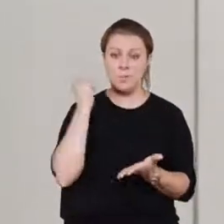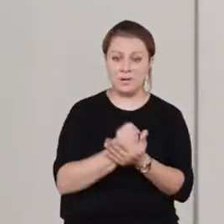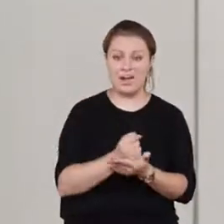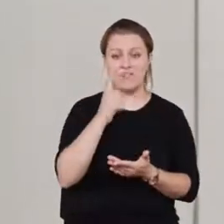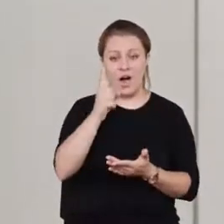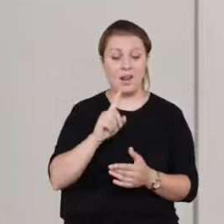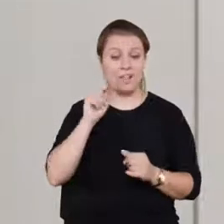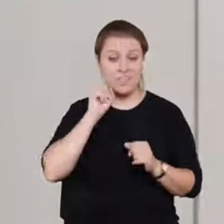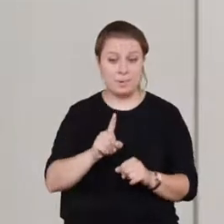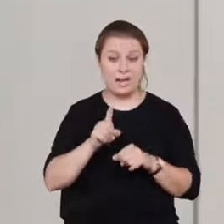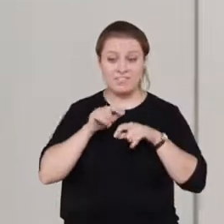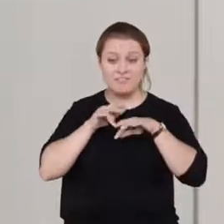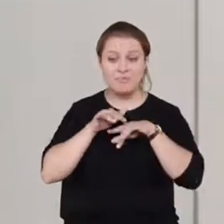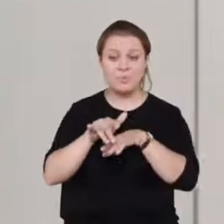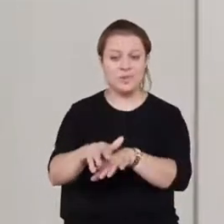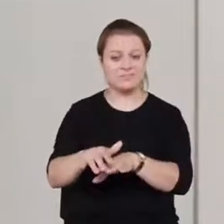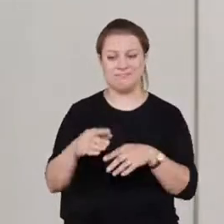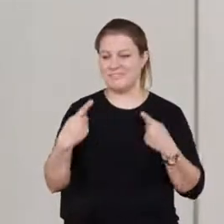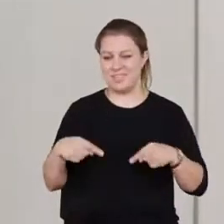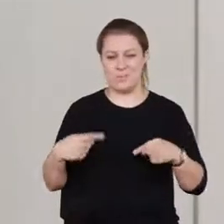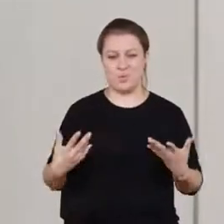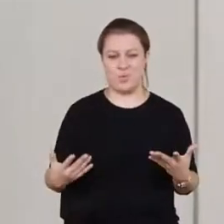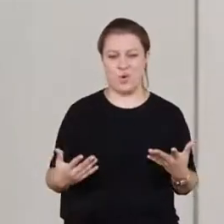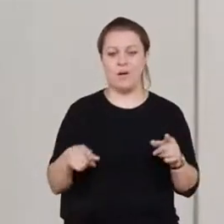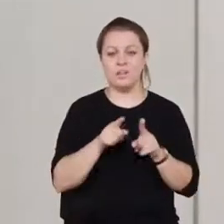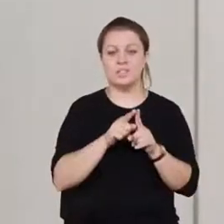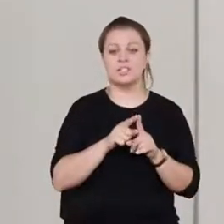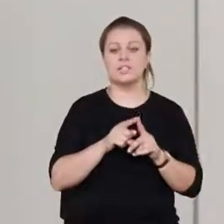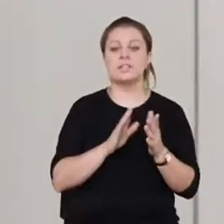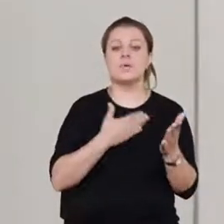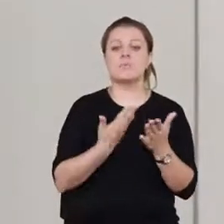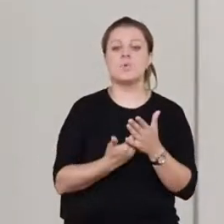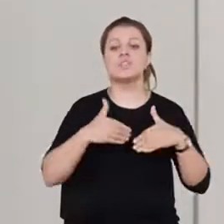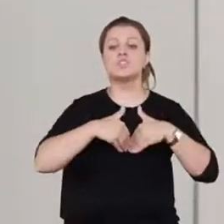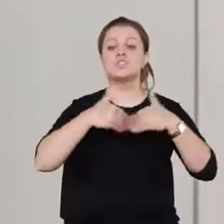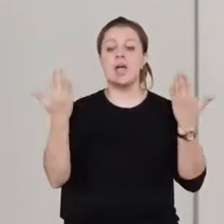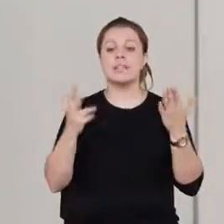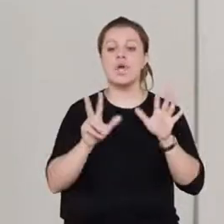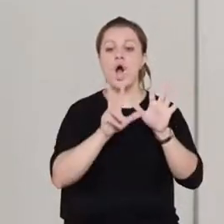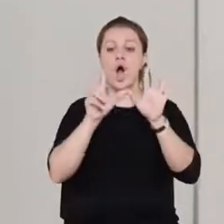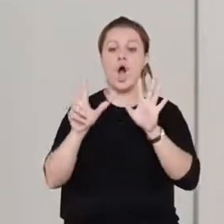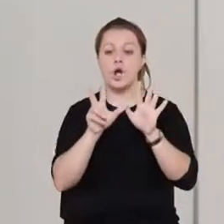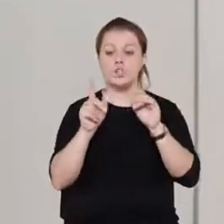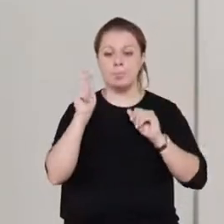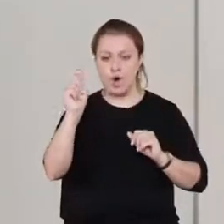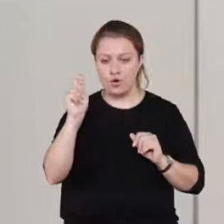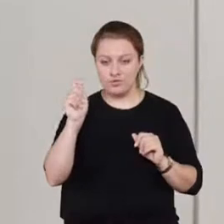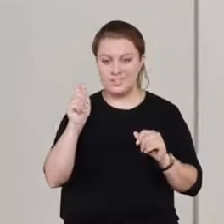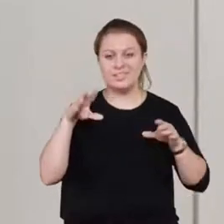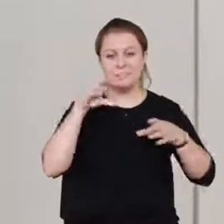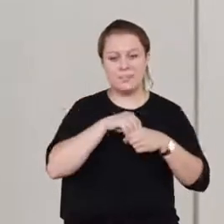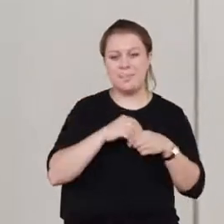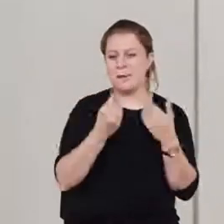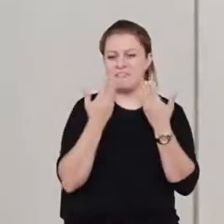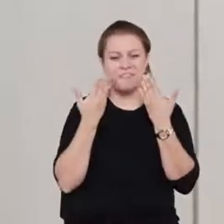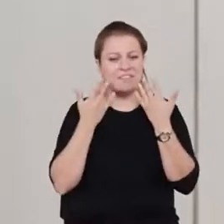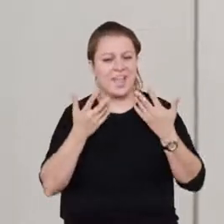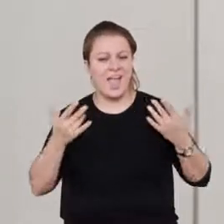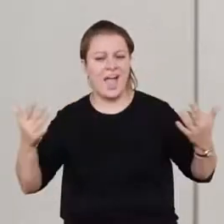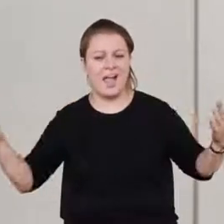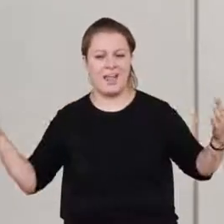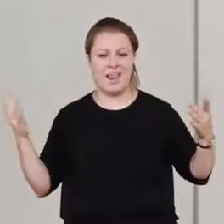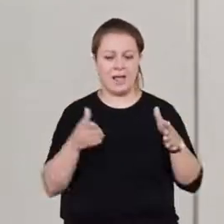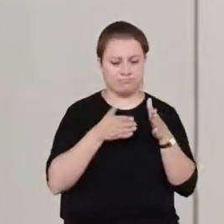mamy dobre powody i tak mamy dobre źródła mówić, że na przykład 8-godzinny dzień pracy był w bardzo wielu branżach fikcją, chociaż formalnie